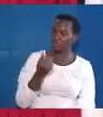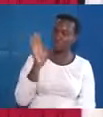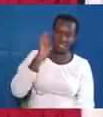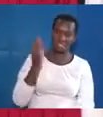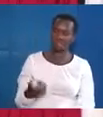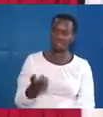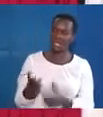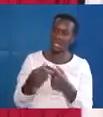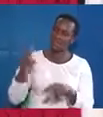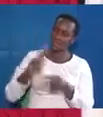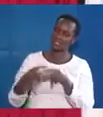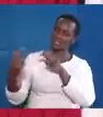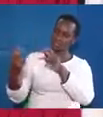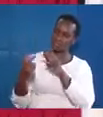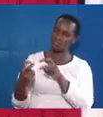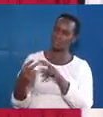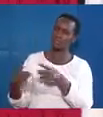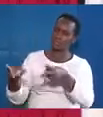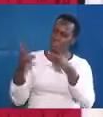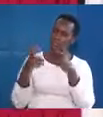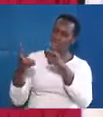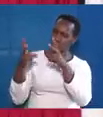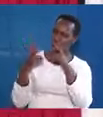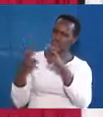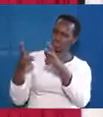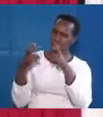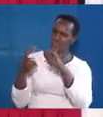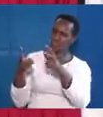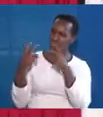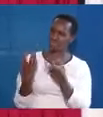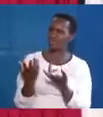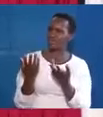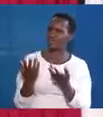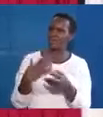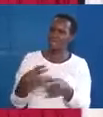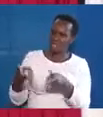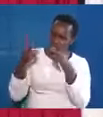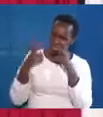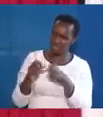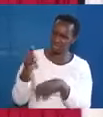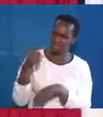Right? Unakaa hapo unasoma hulali. Nini wanasema nini?